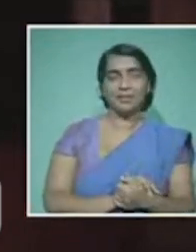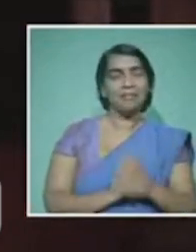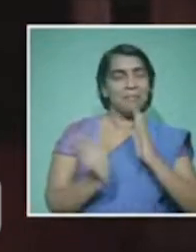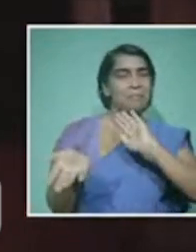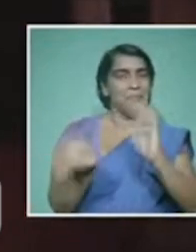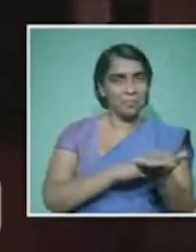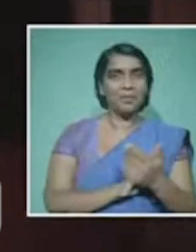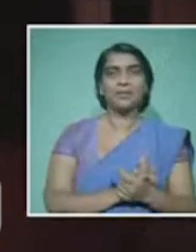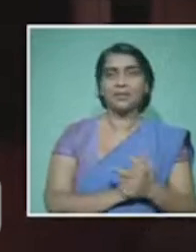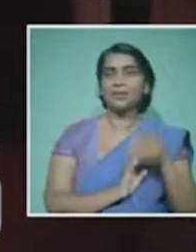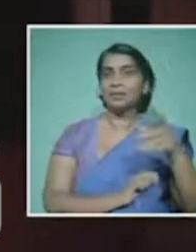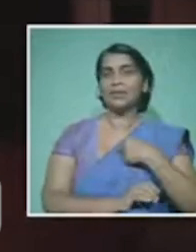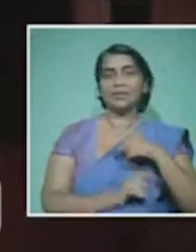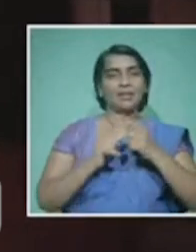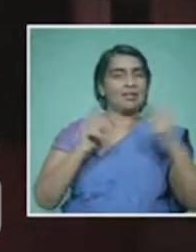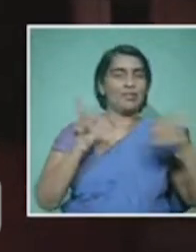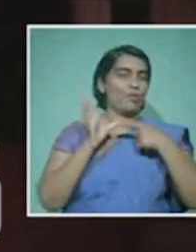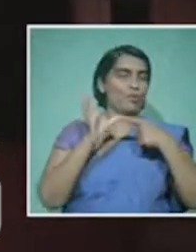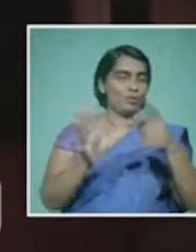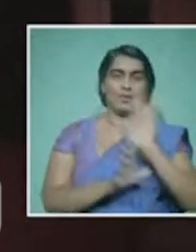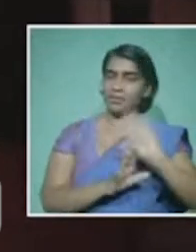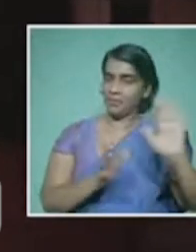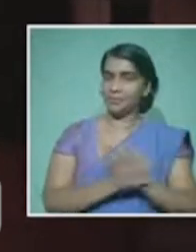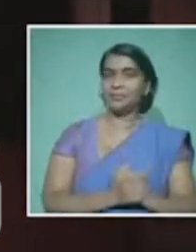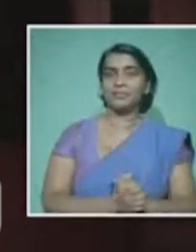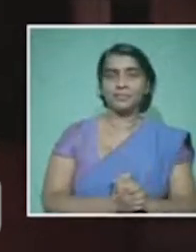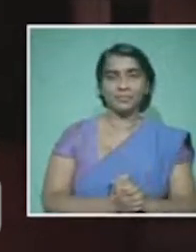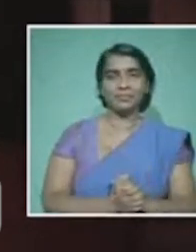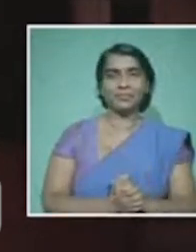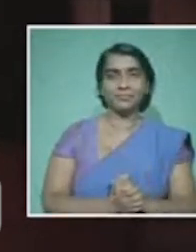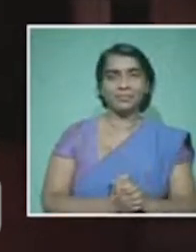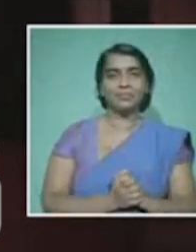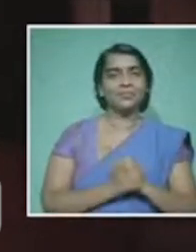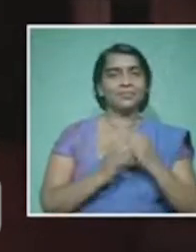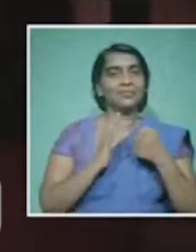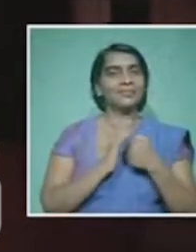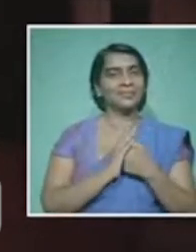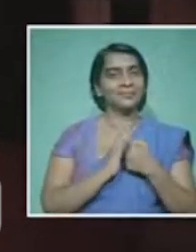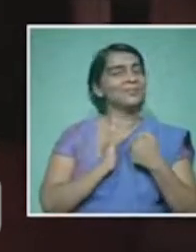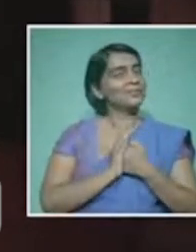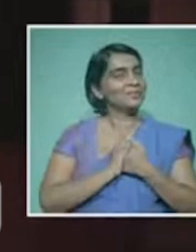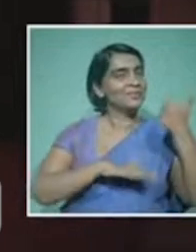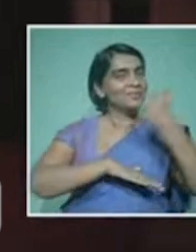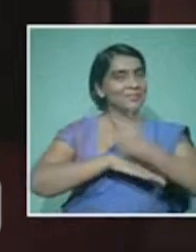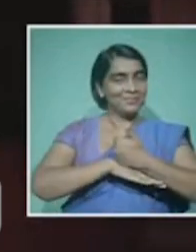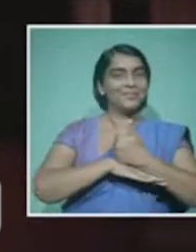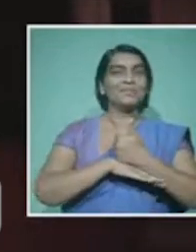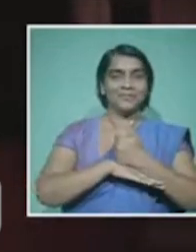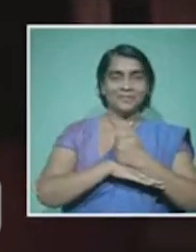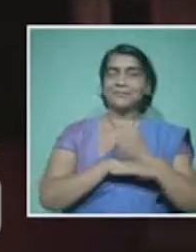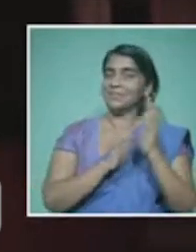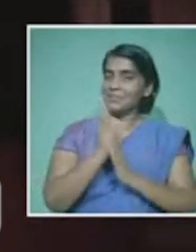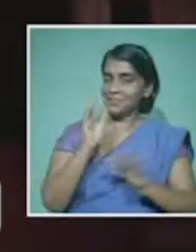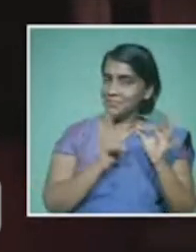පෙරලගත්තා ඒ නිසා මං ඊට වඩා ඒවට උත්තර දෙන්නේ නැහැ ගරු මෝලාසනේ